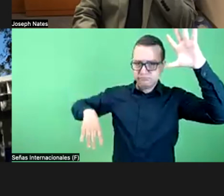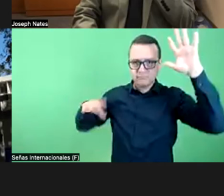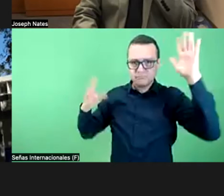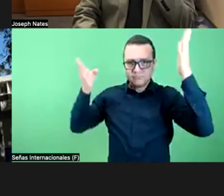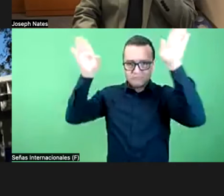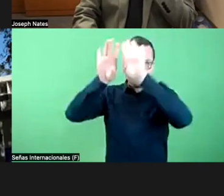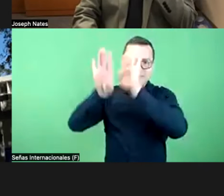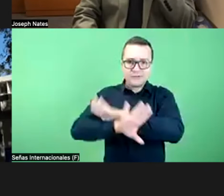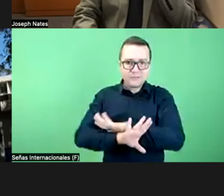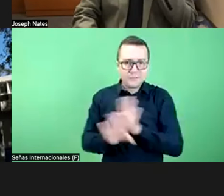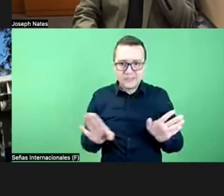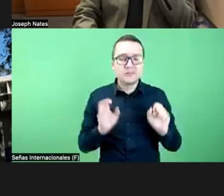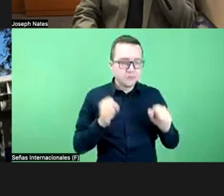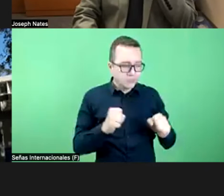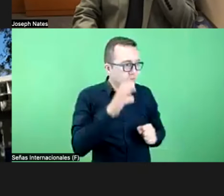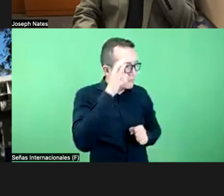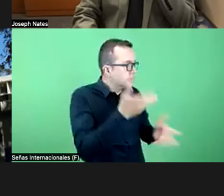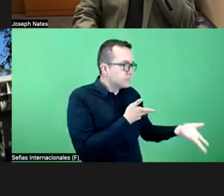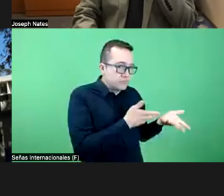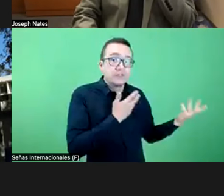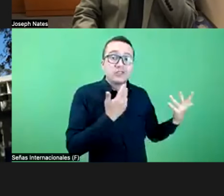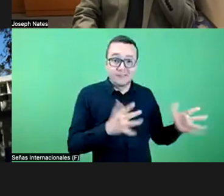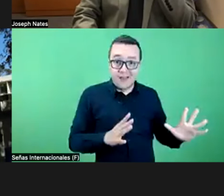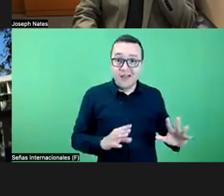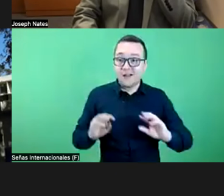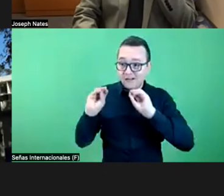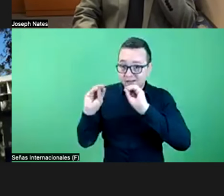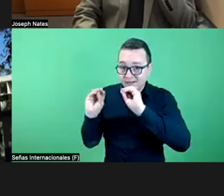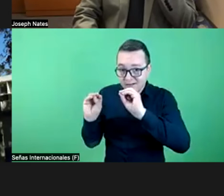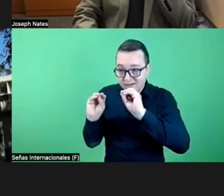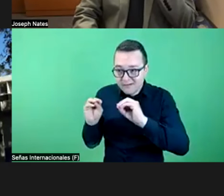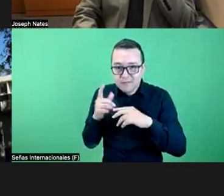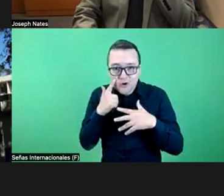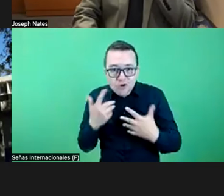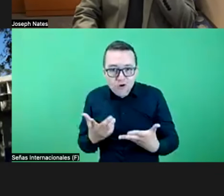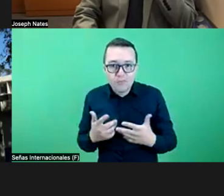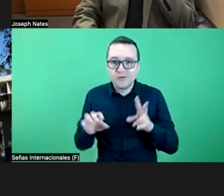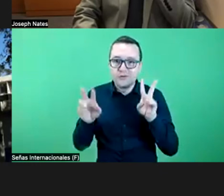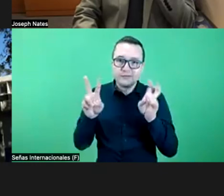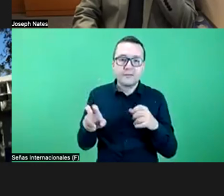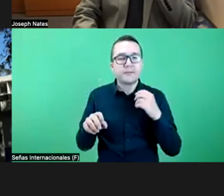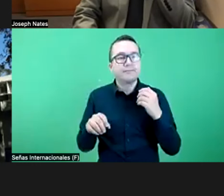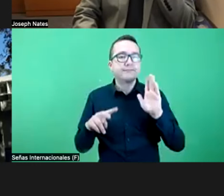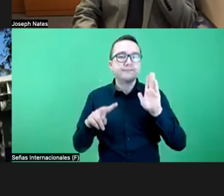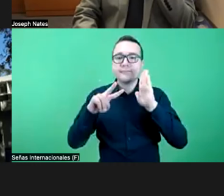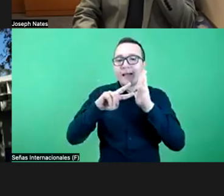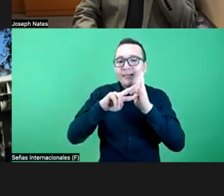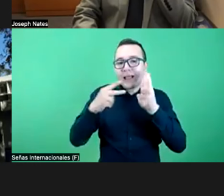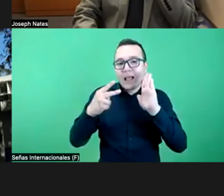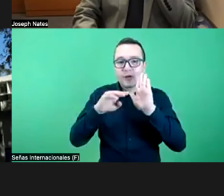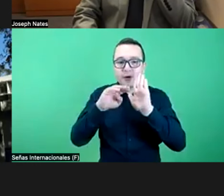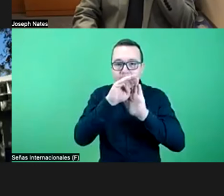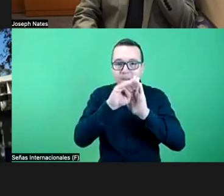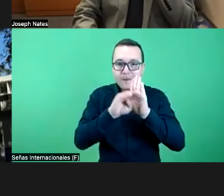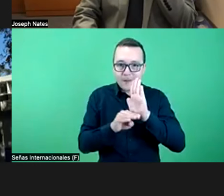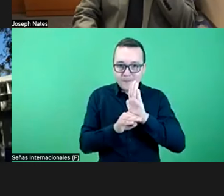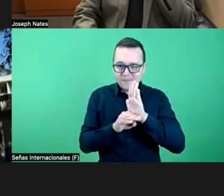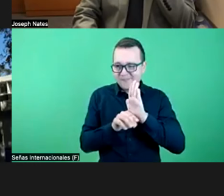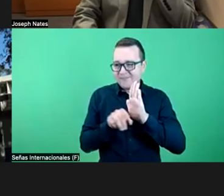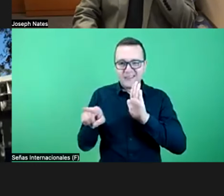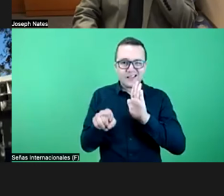Donc, c'est important que cela soit considéré que a comme des gente chama protocoles d'enseignement. Comment l'apprendre, comment l'enseigner técnicas depuis